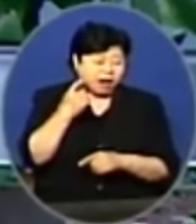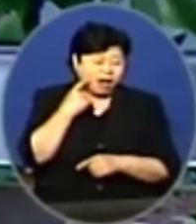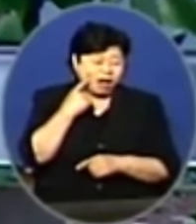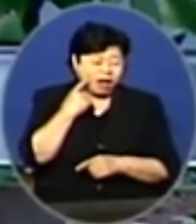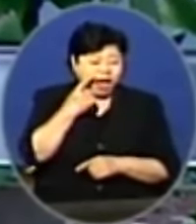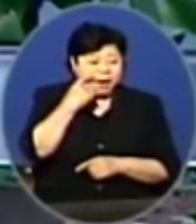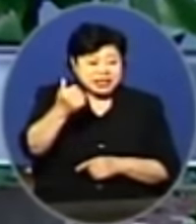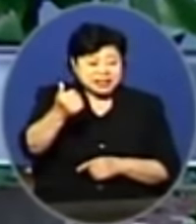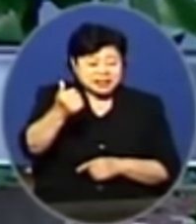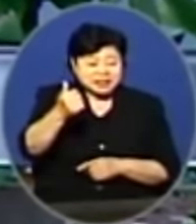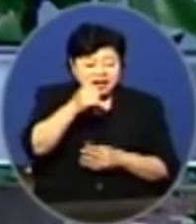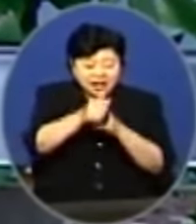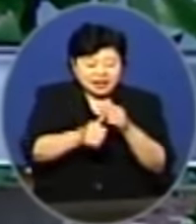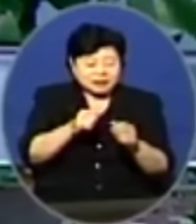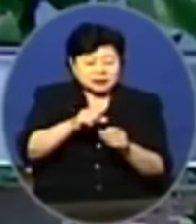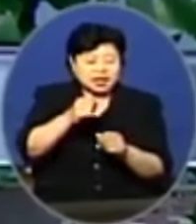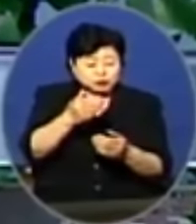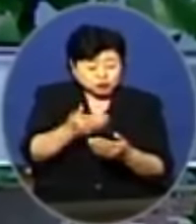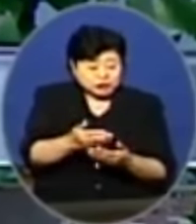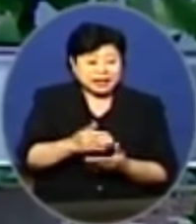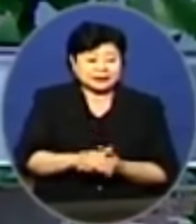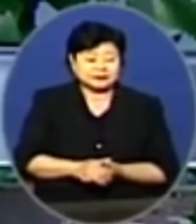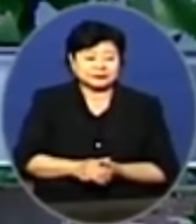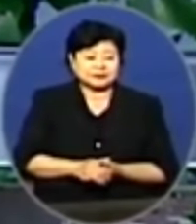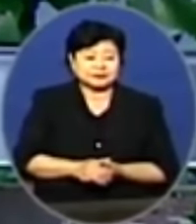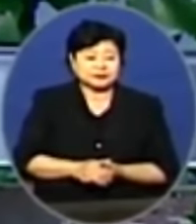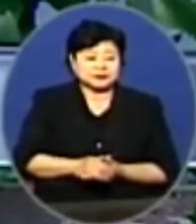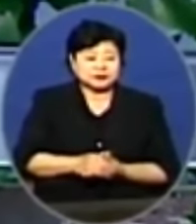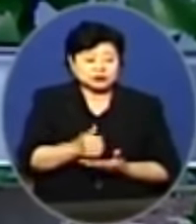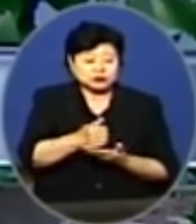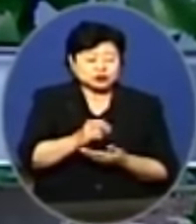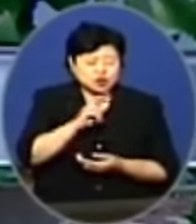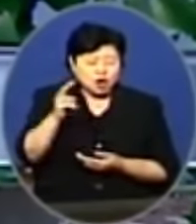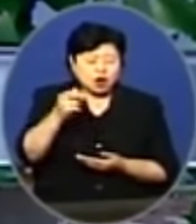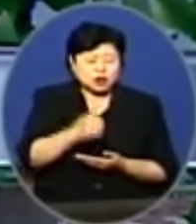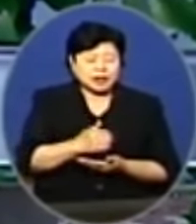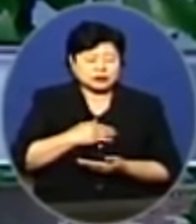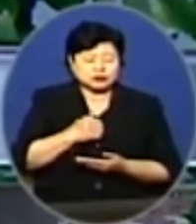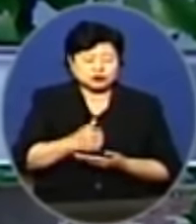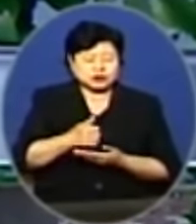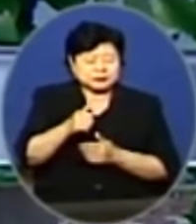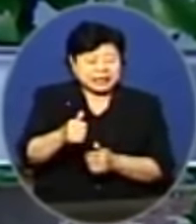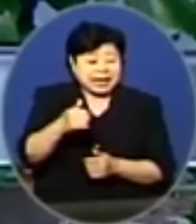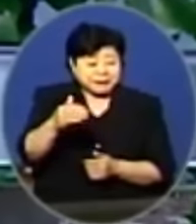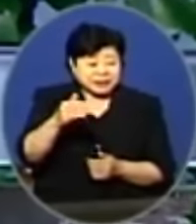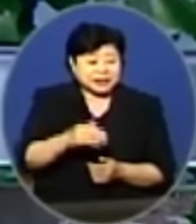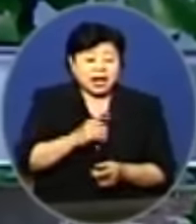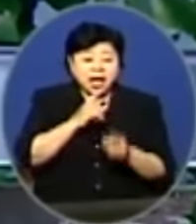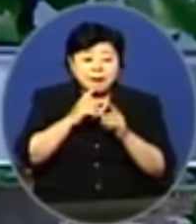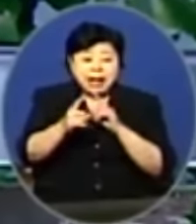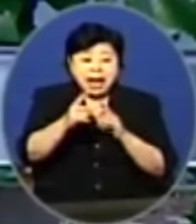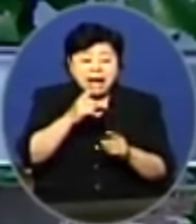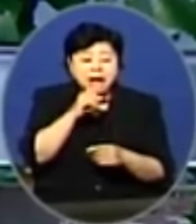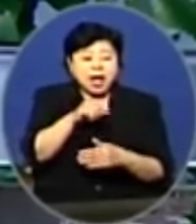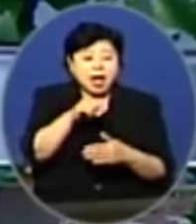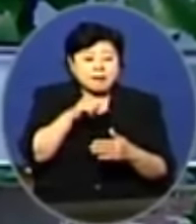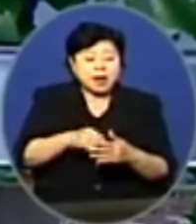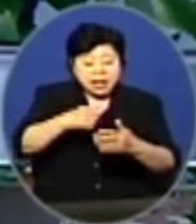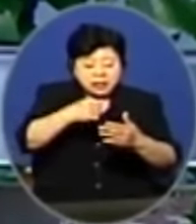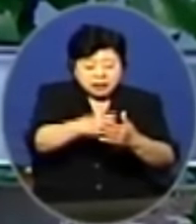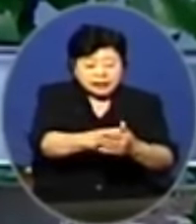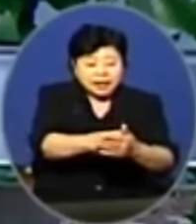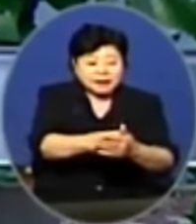앱이다, 하나님은 응답해 주신다, 주여 나는 주님을 따라갑니다, 말로서 마음의